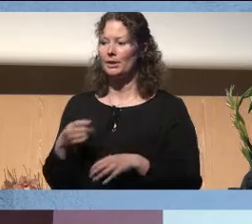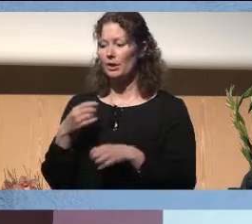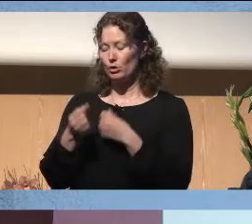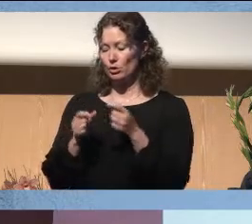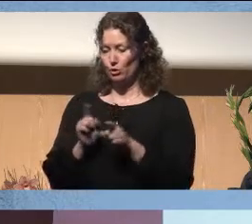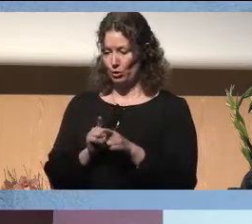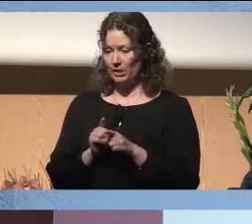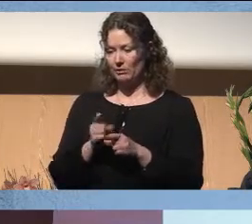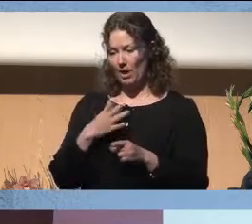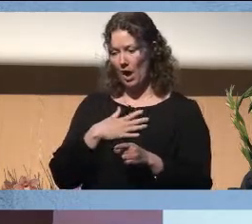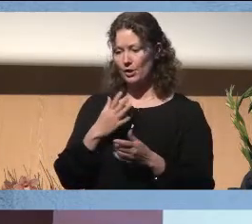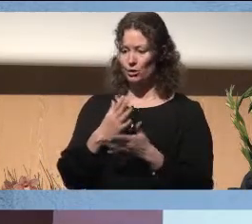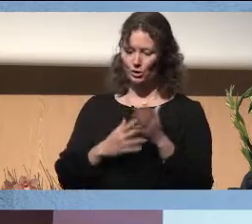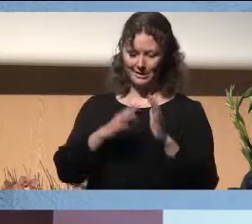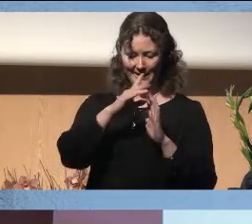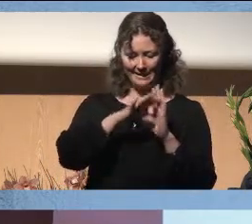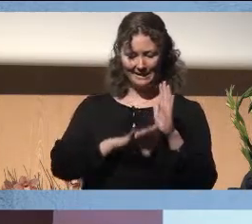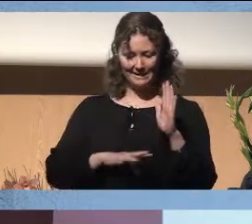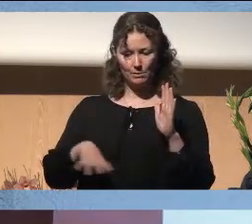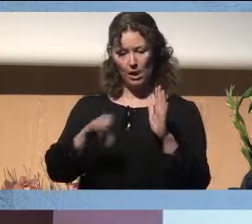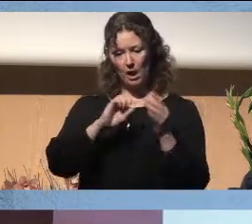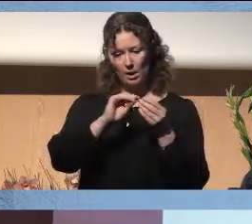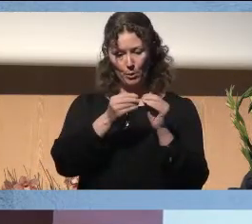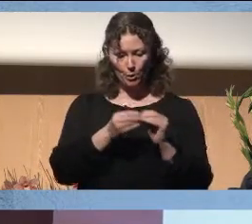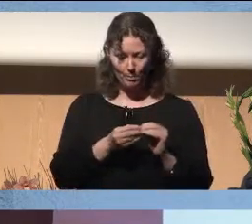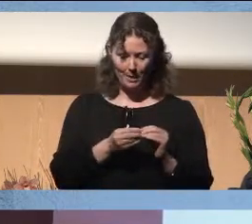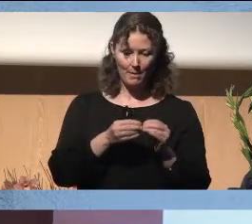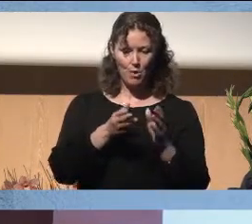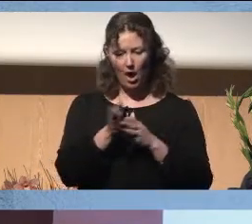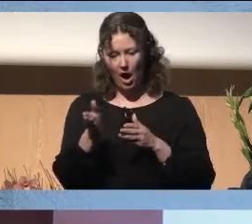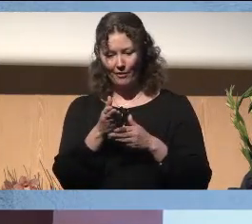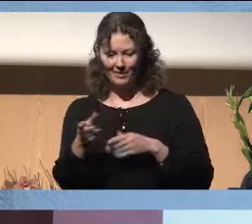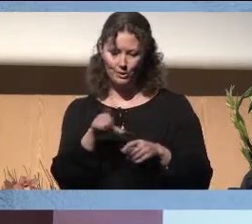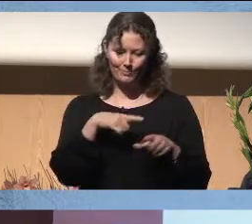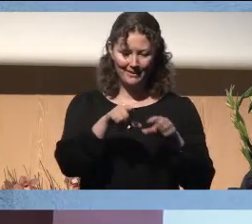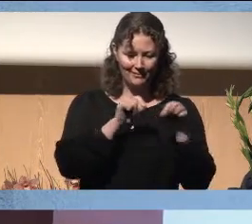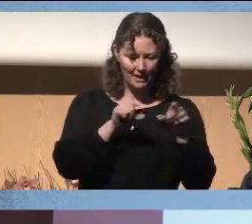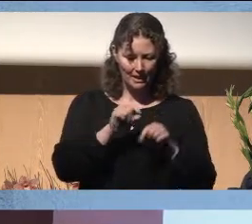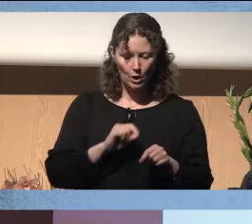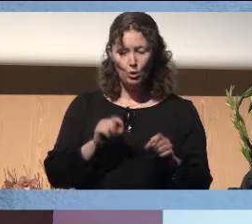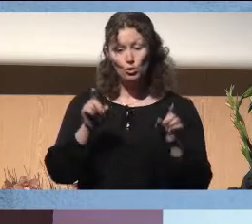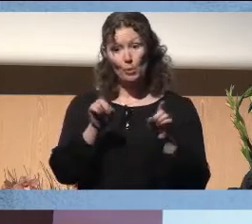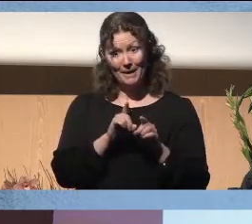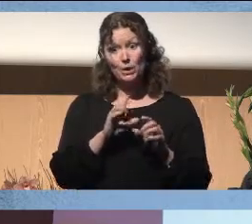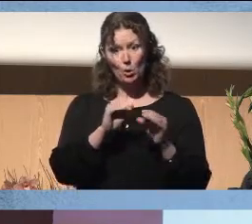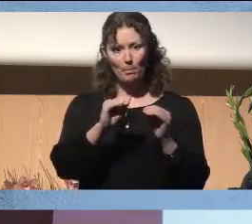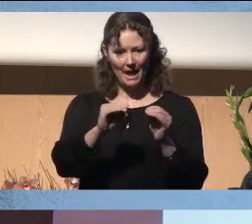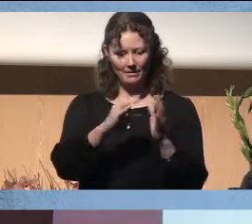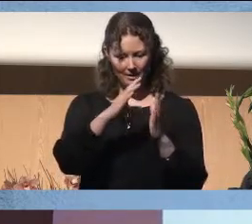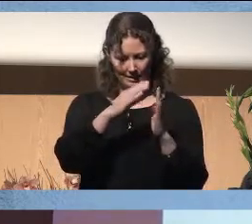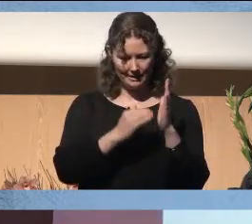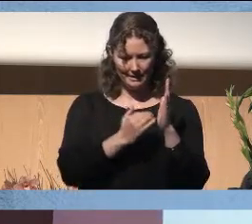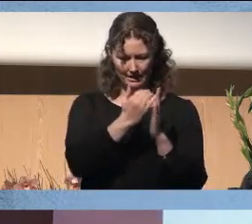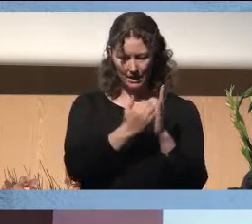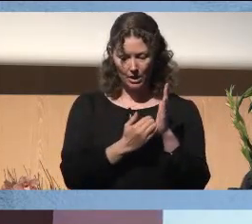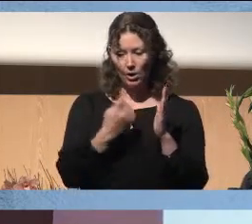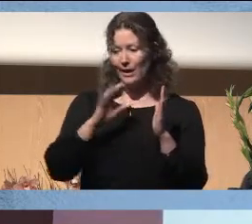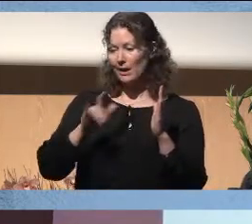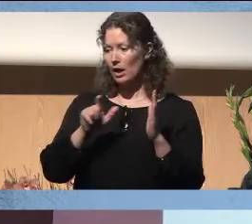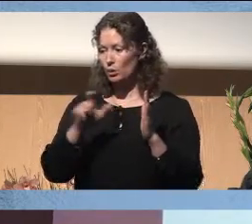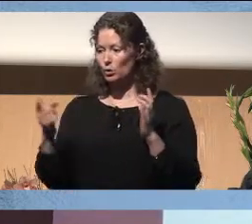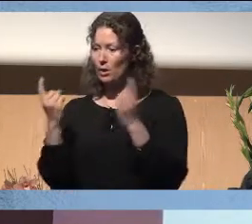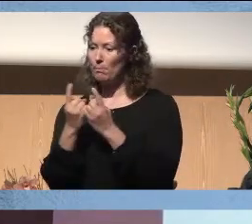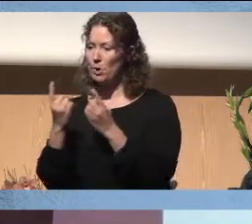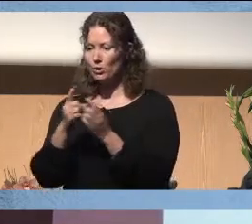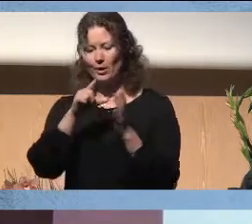sättet. Man har någon slags lista över alla problem och störningar och avvikelser vi hittat. Ju mindre desto bättre. Och en gång i veckan träffas man och